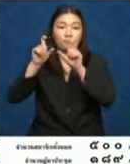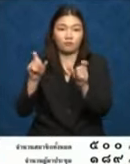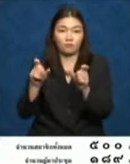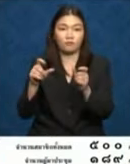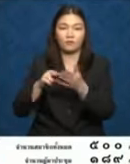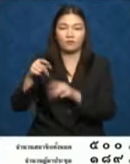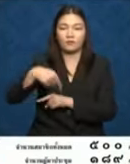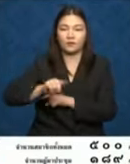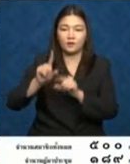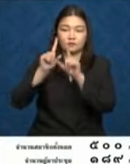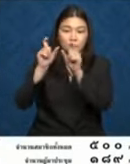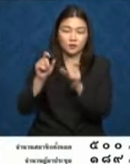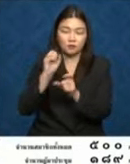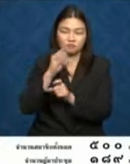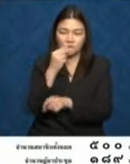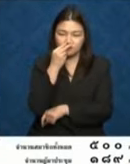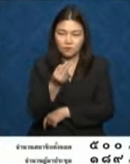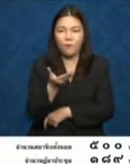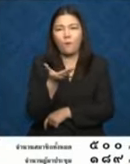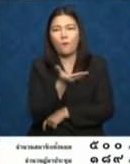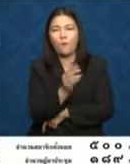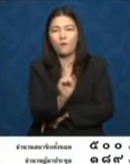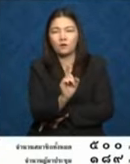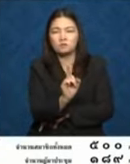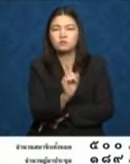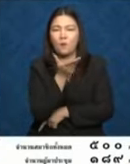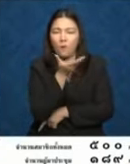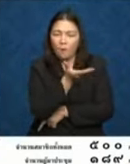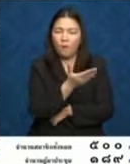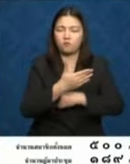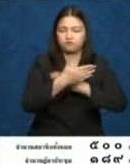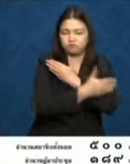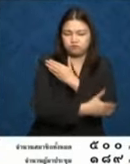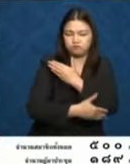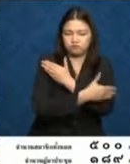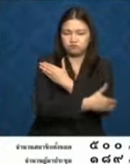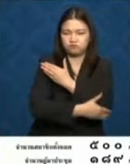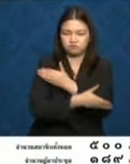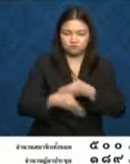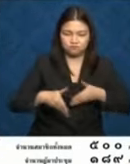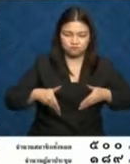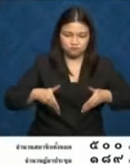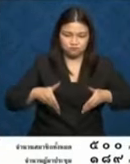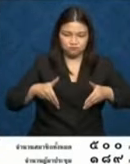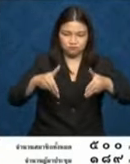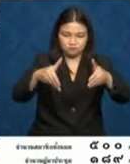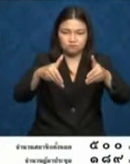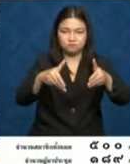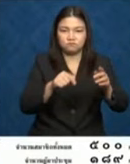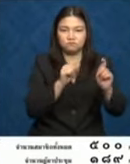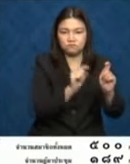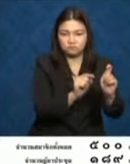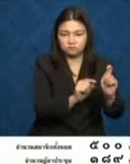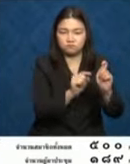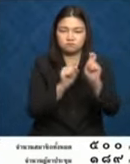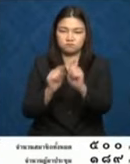ดันขอให้รถไฟสร้างรถไฟสร้างทางรถไฟสายลำนาลายไปอำเภอหลมเก่าจังหวัดเพชรบูรณ์เมื่อปี